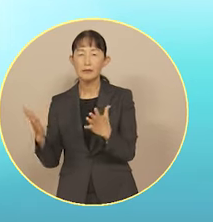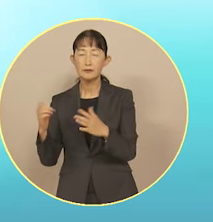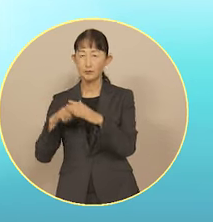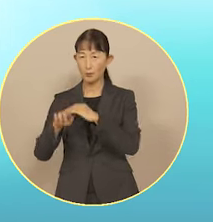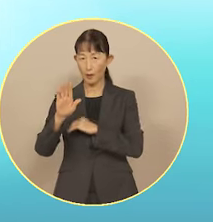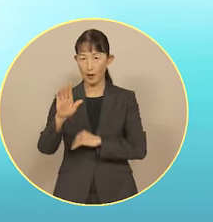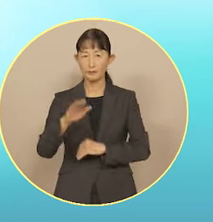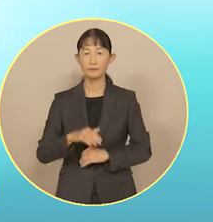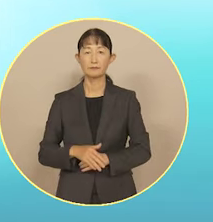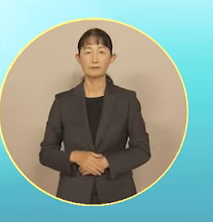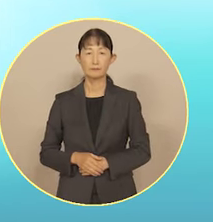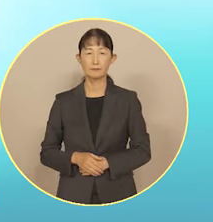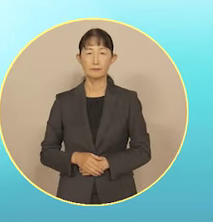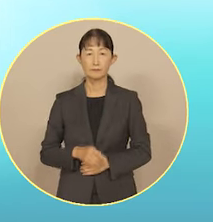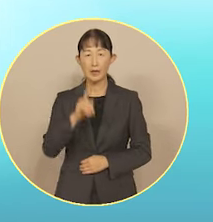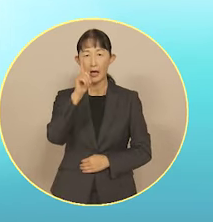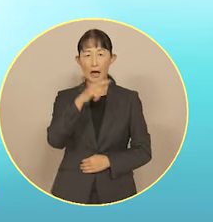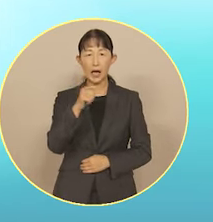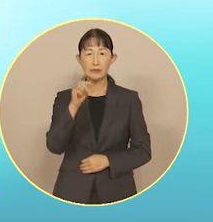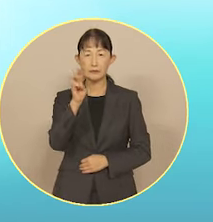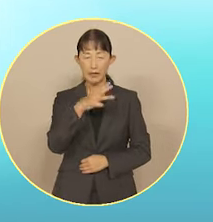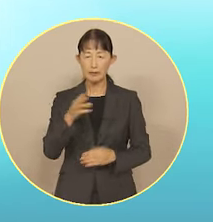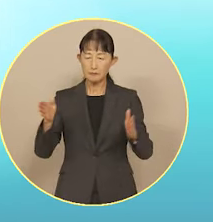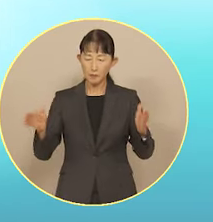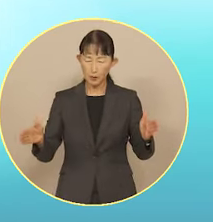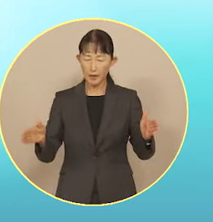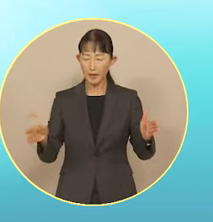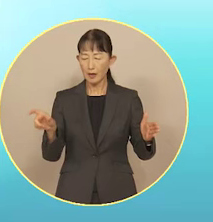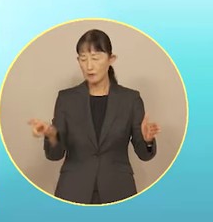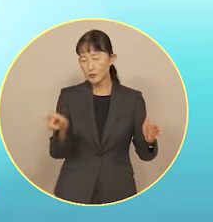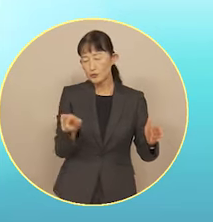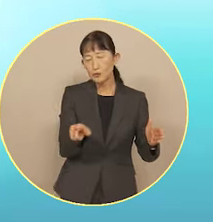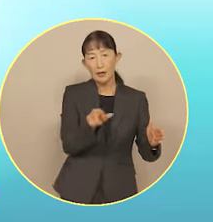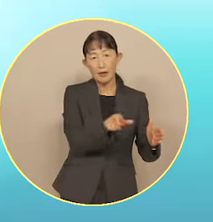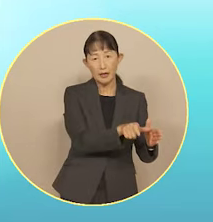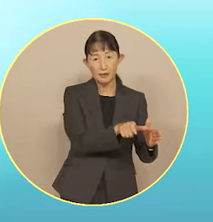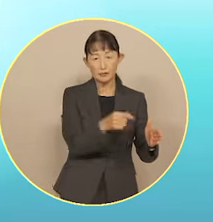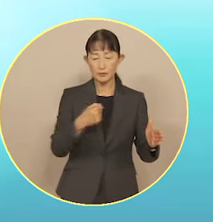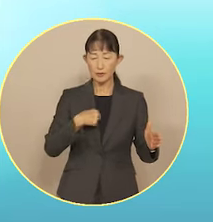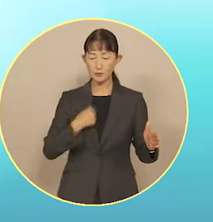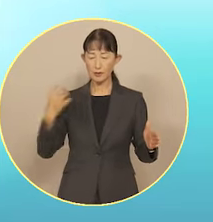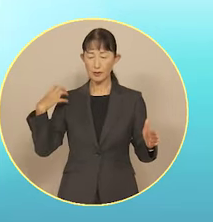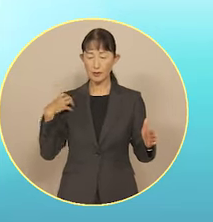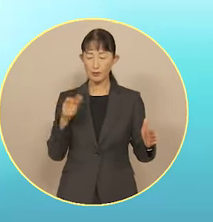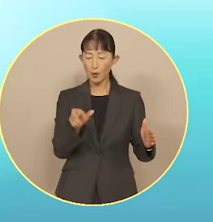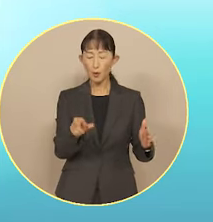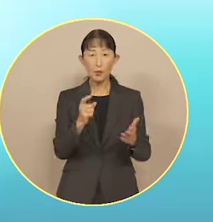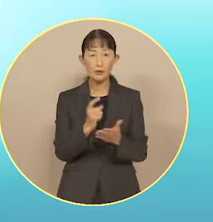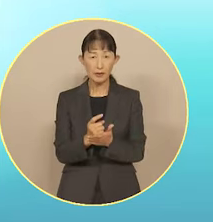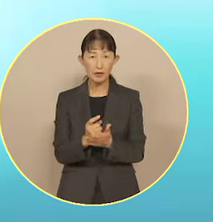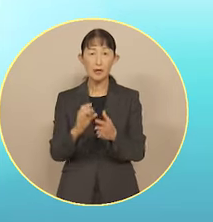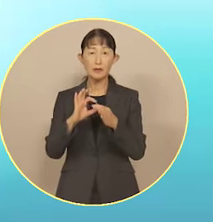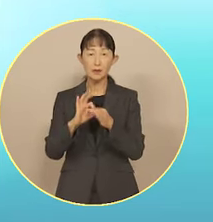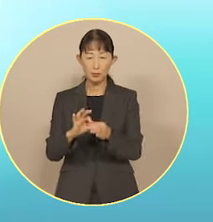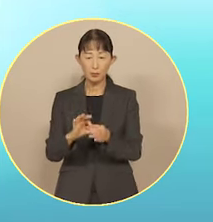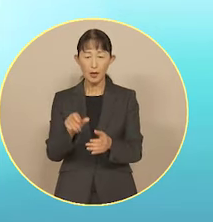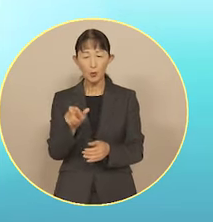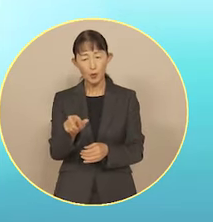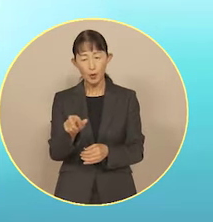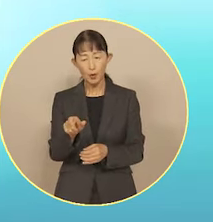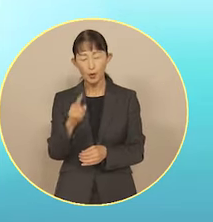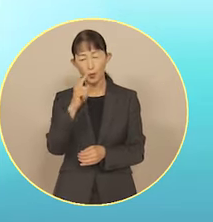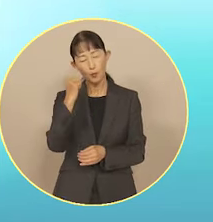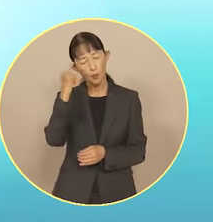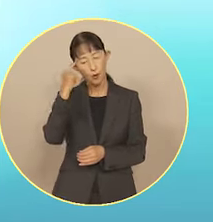です反抗自体が分業性になってるので罪悪感をあの持ちにくいようなあまそれから